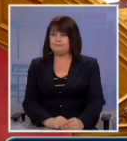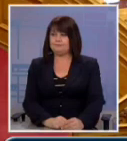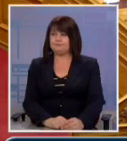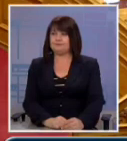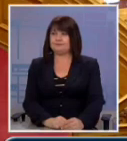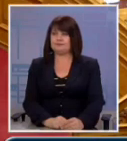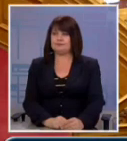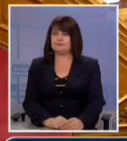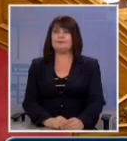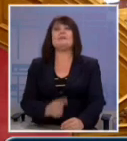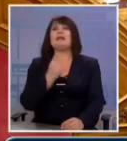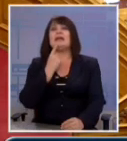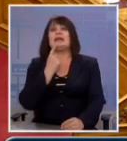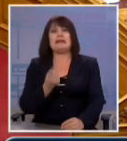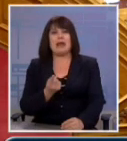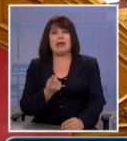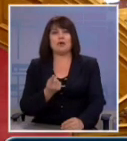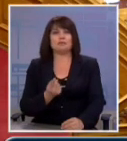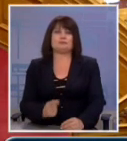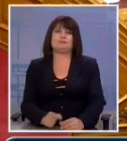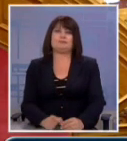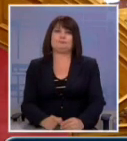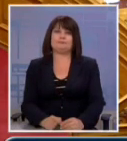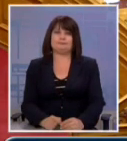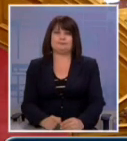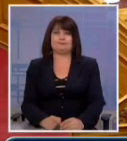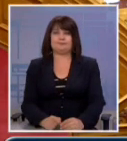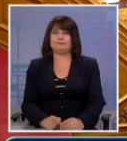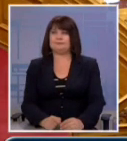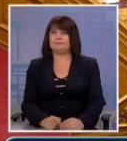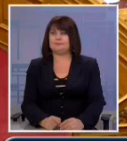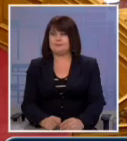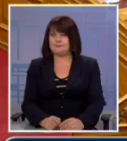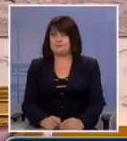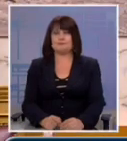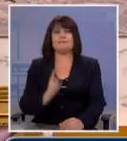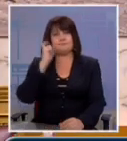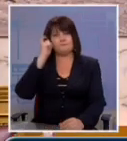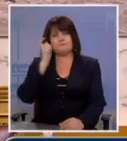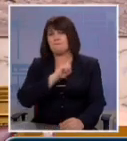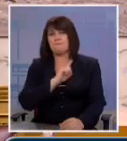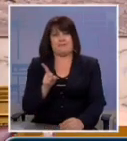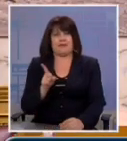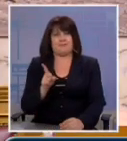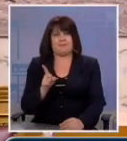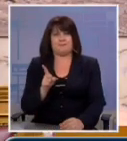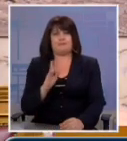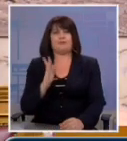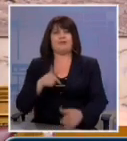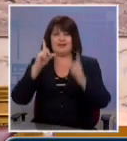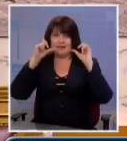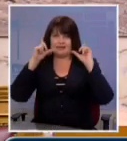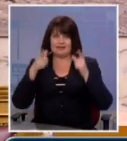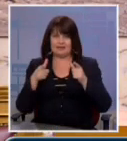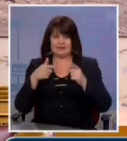λέω το εξής. Να μην βάζει κανείς στο μυαλό του ότι η